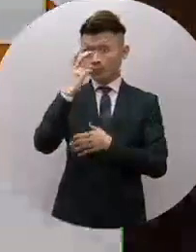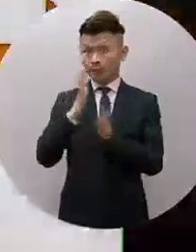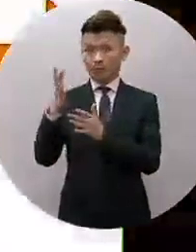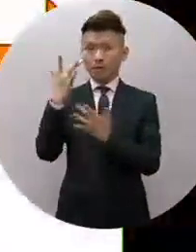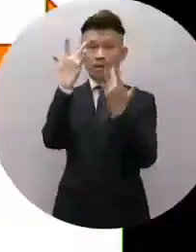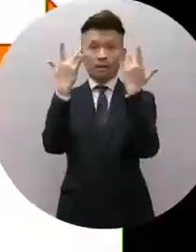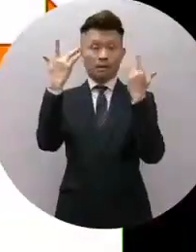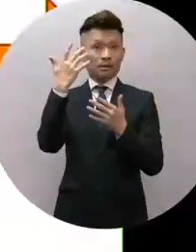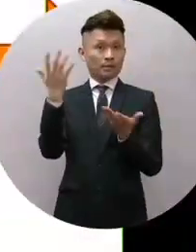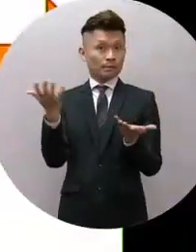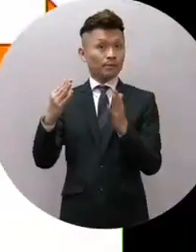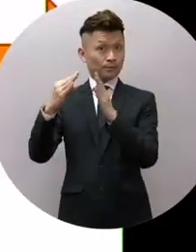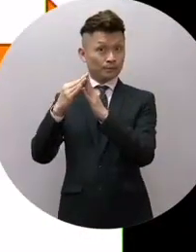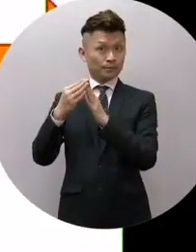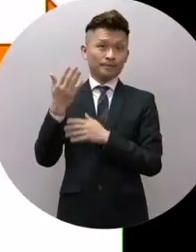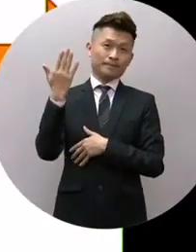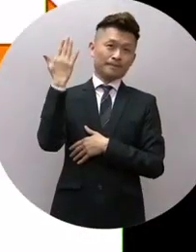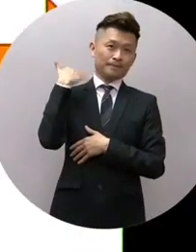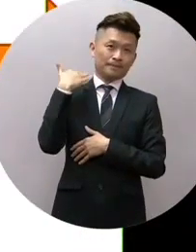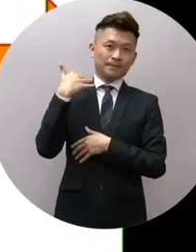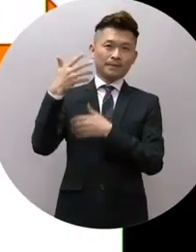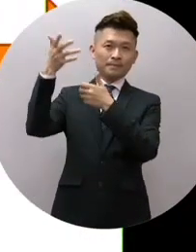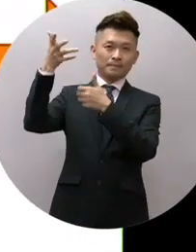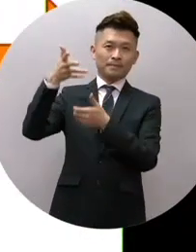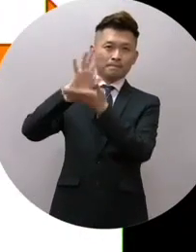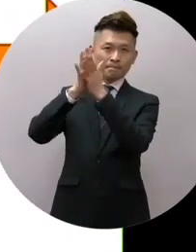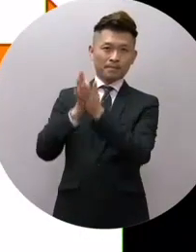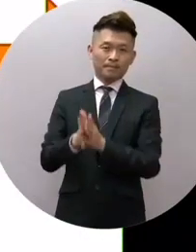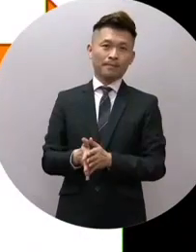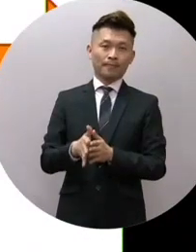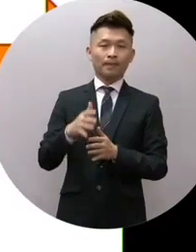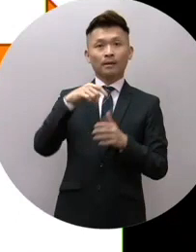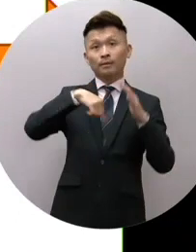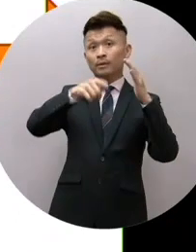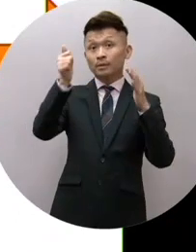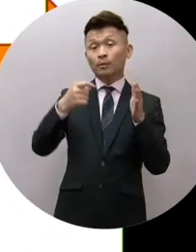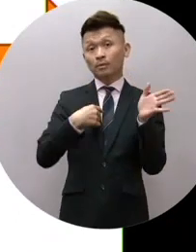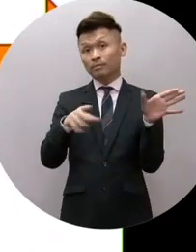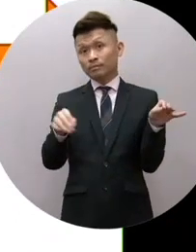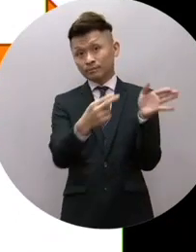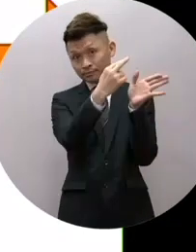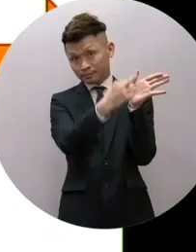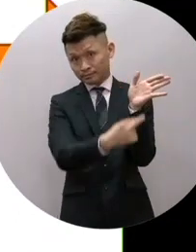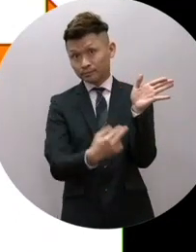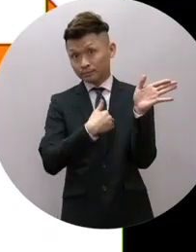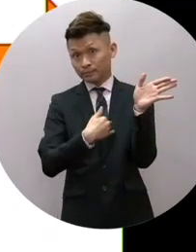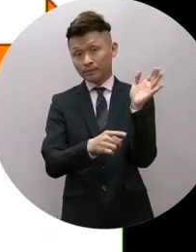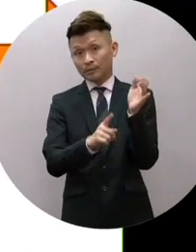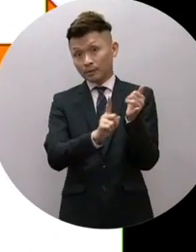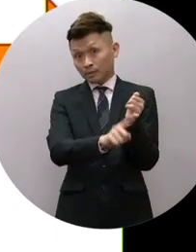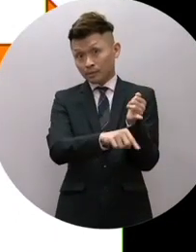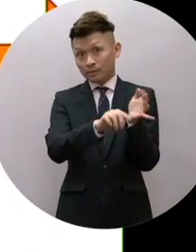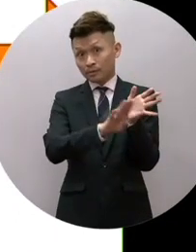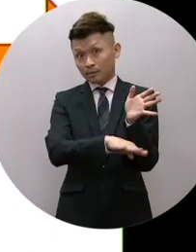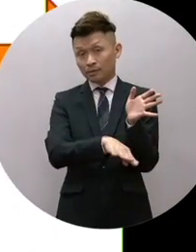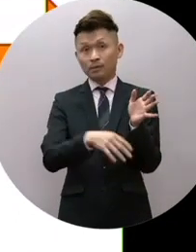林务局。林务局早期这些的严格，我想我都您院长可以看一下我的这个资料哈。现在最后面这个是现